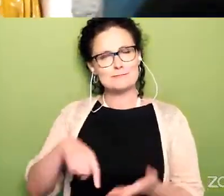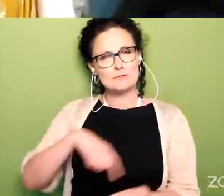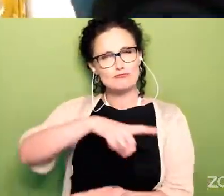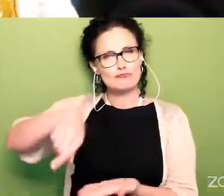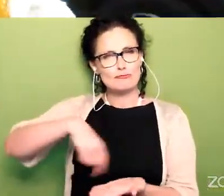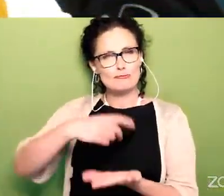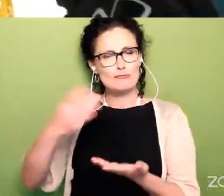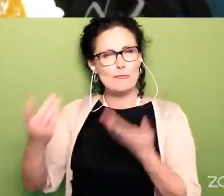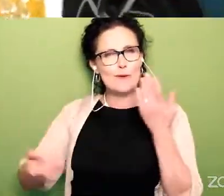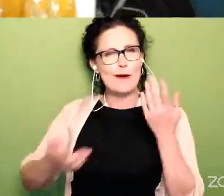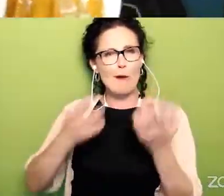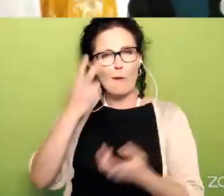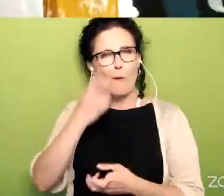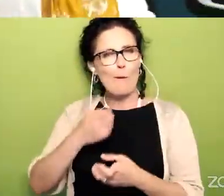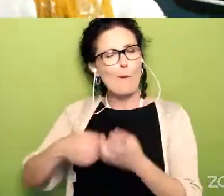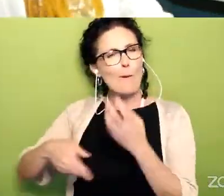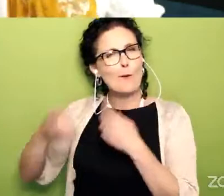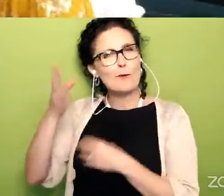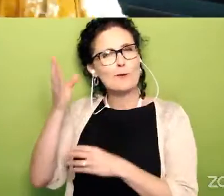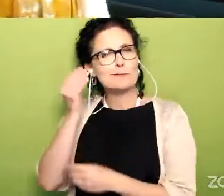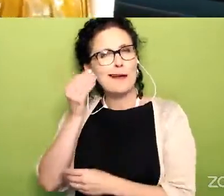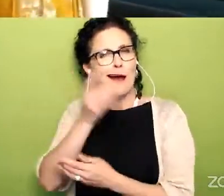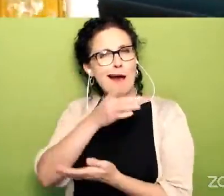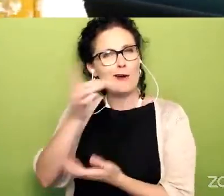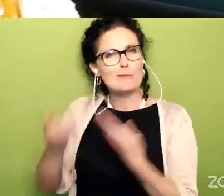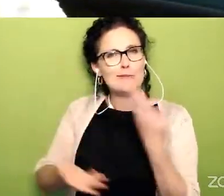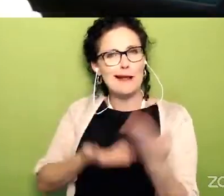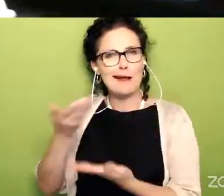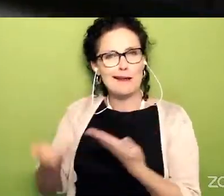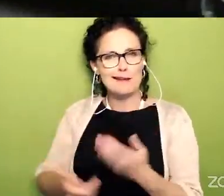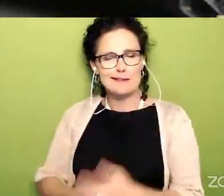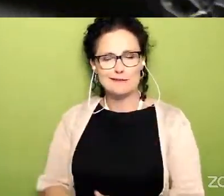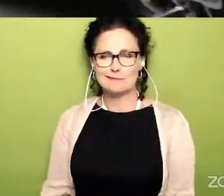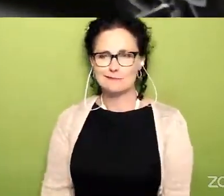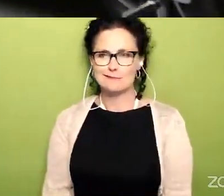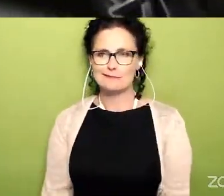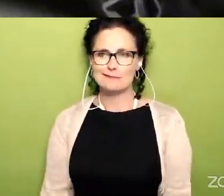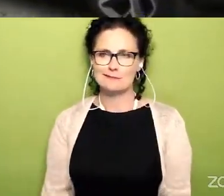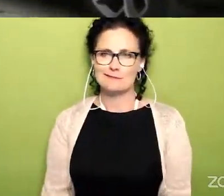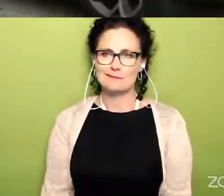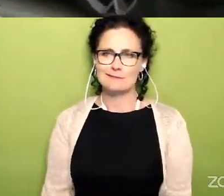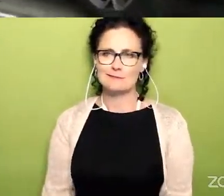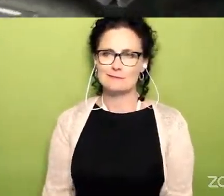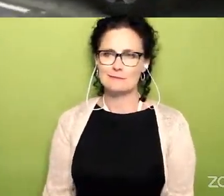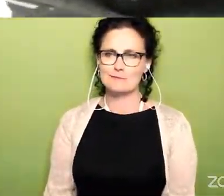साडे चमदियां जुतियां करे कोई